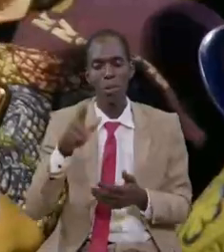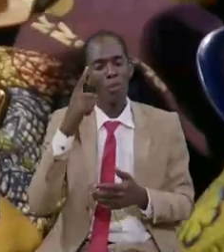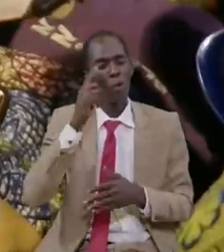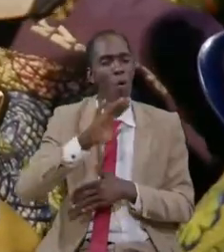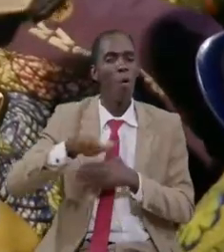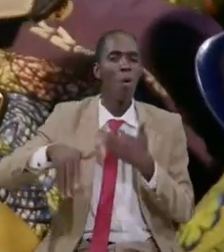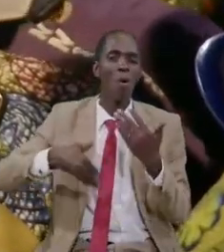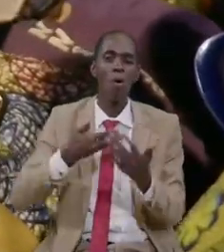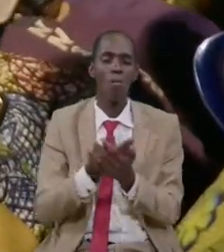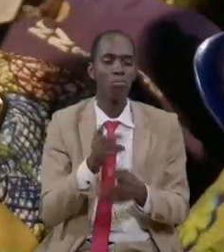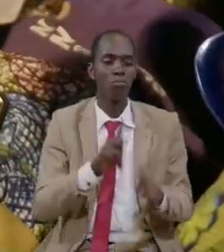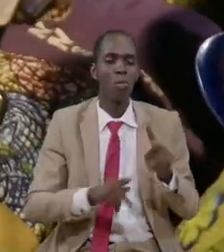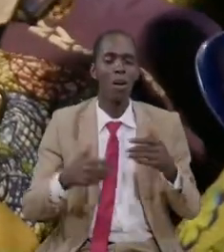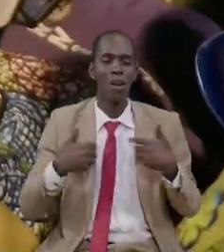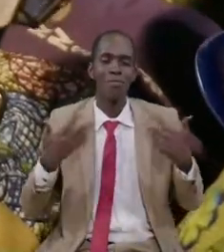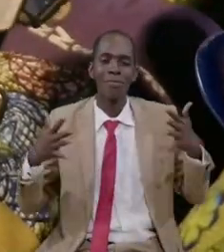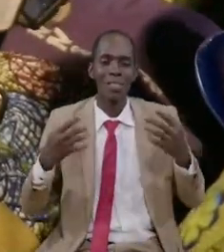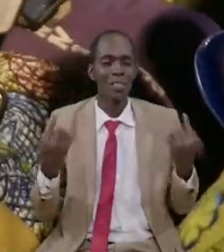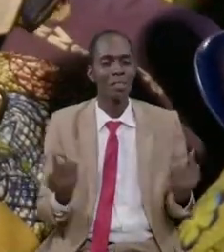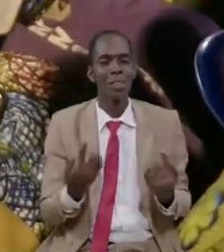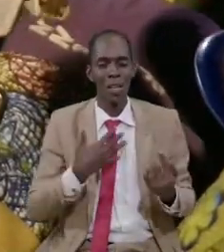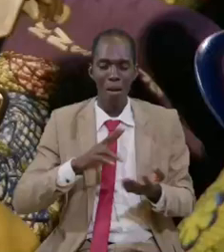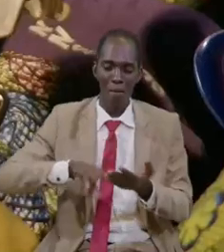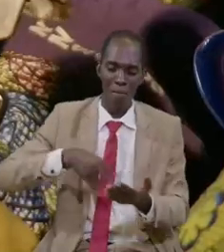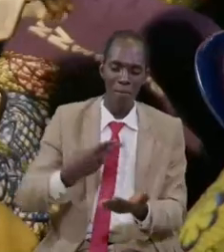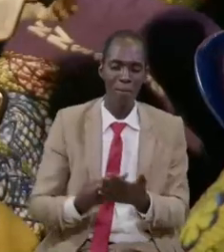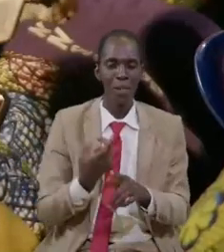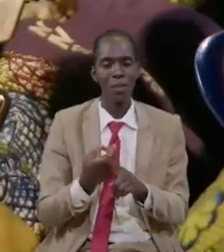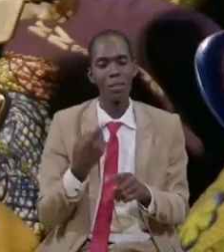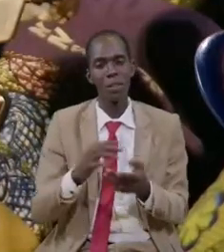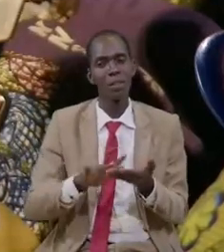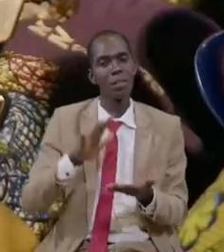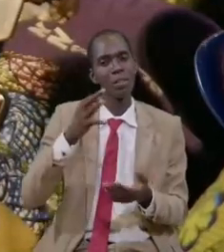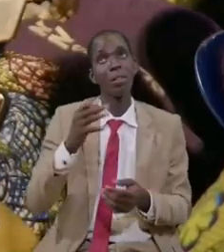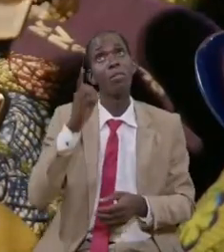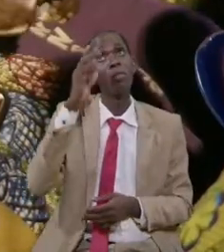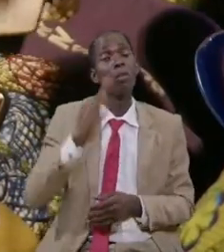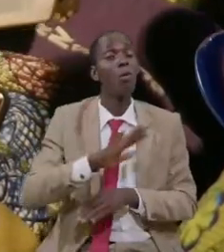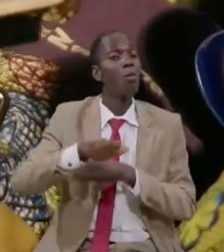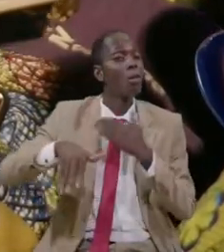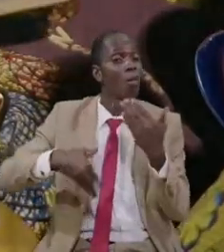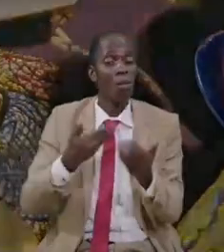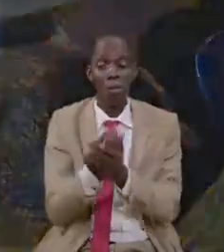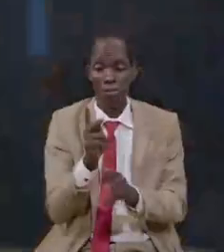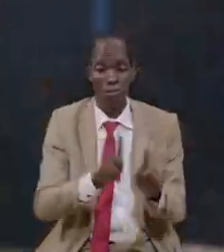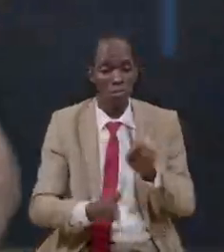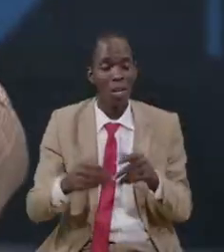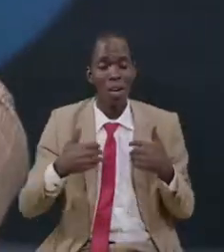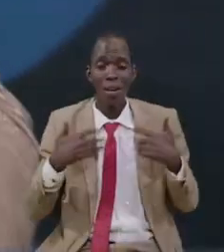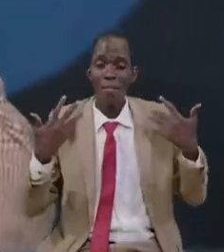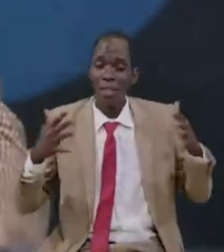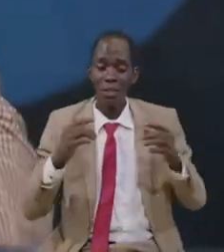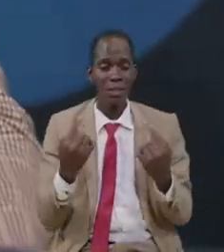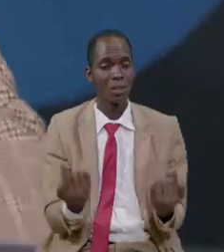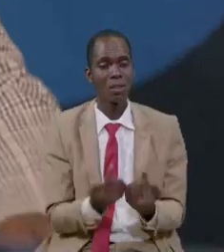péché et sont privés de la gloire de Dieu. » Tous ont péché. Voilà pourquoi Christ